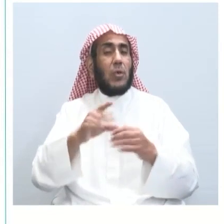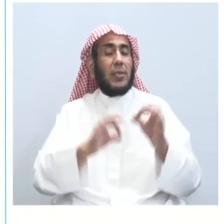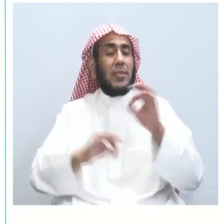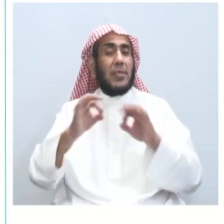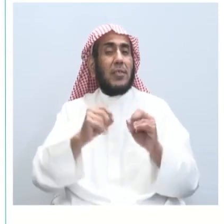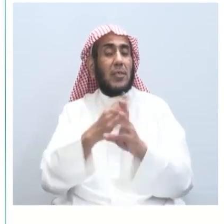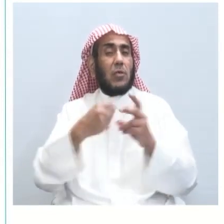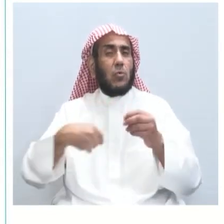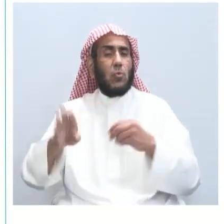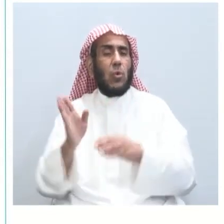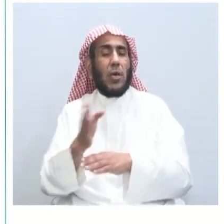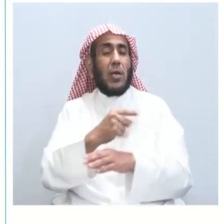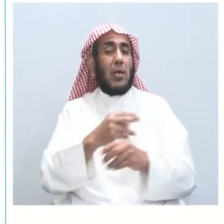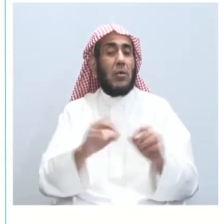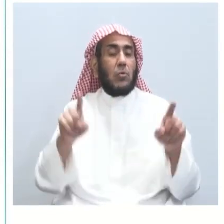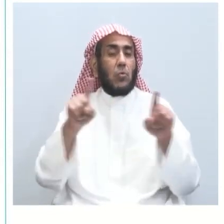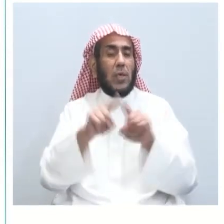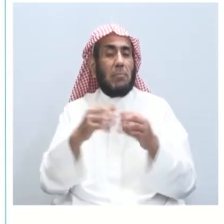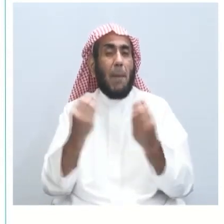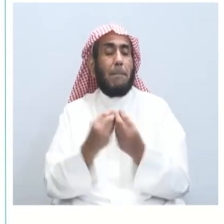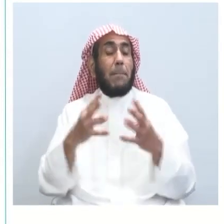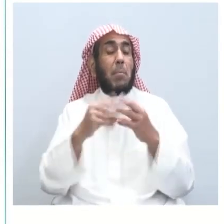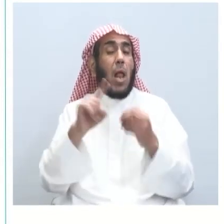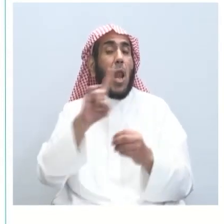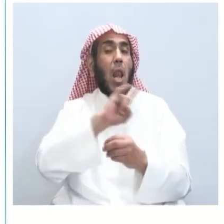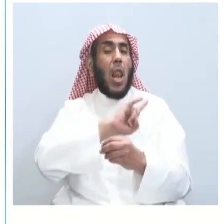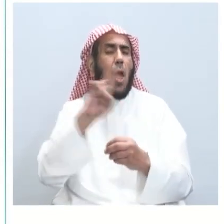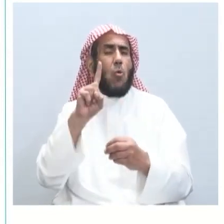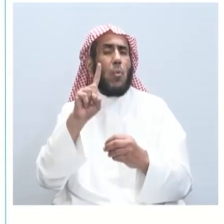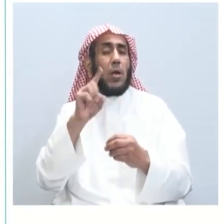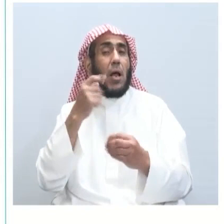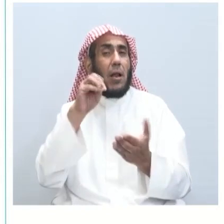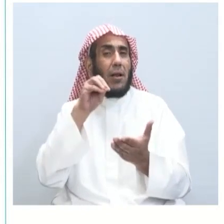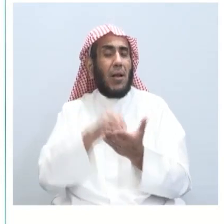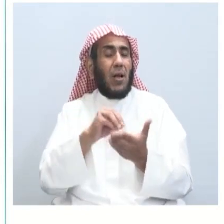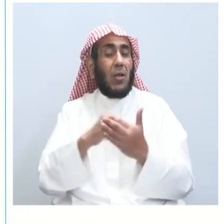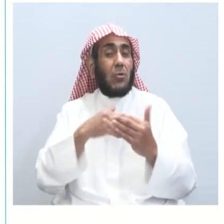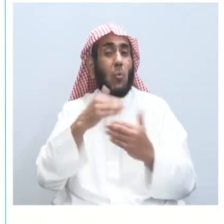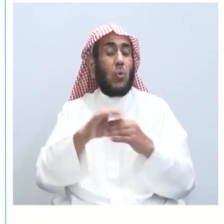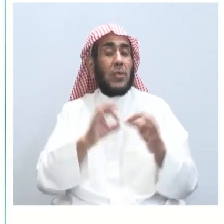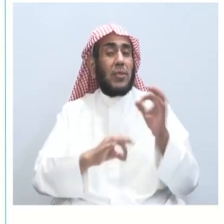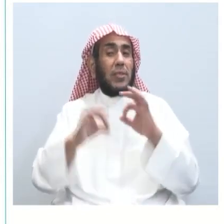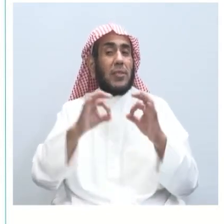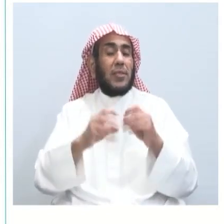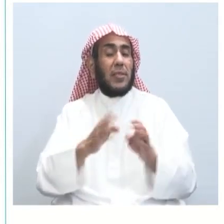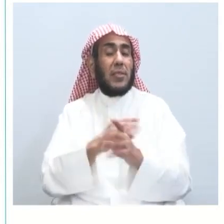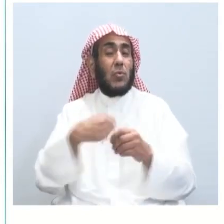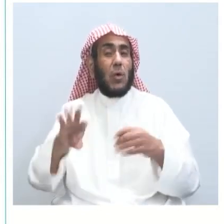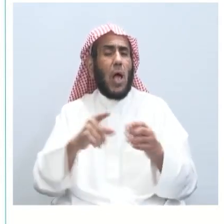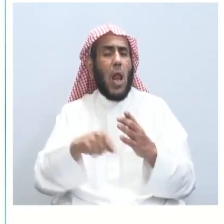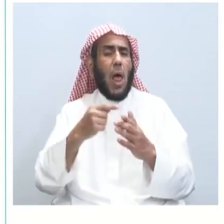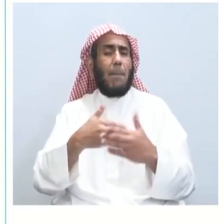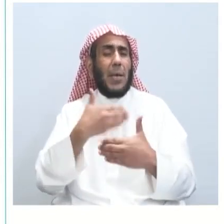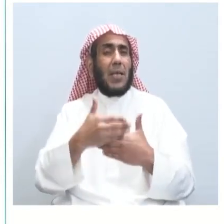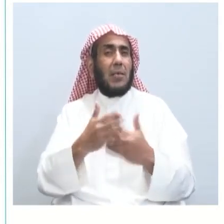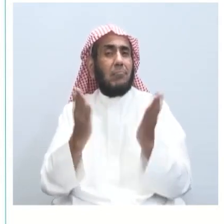التسويقيه تناسب او تتناسب معه بمعنى لا يمكن ايضا ان نضع او نطور استراتيجيات التسويق الا بعد